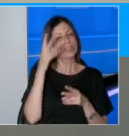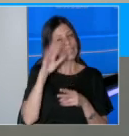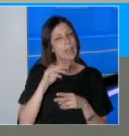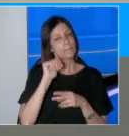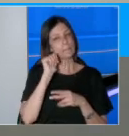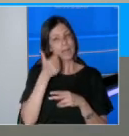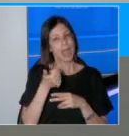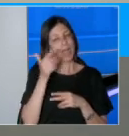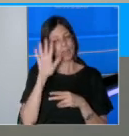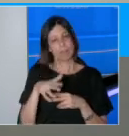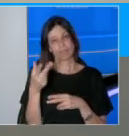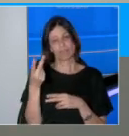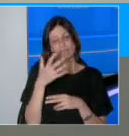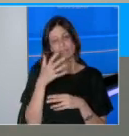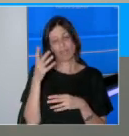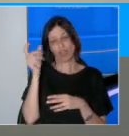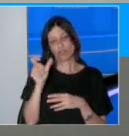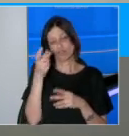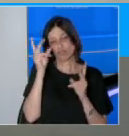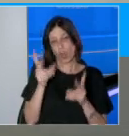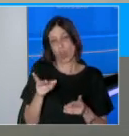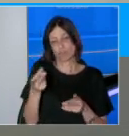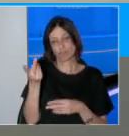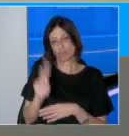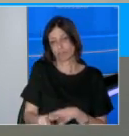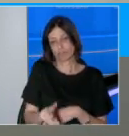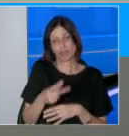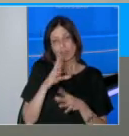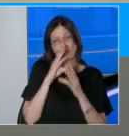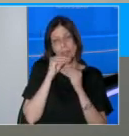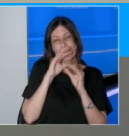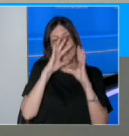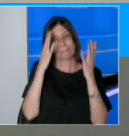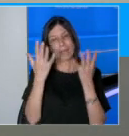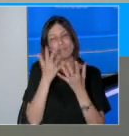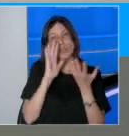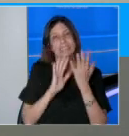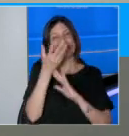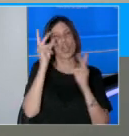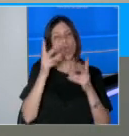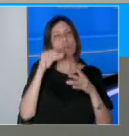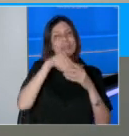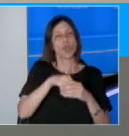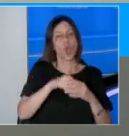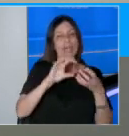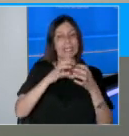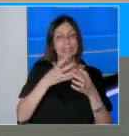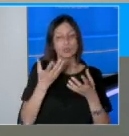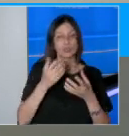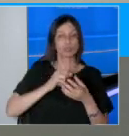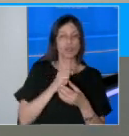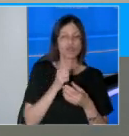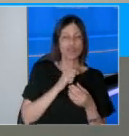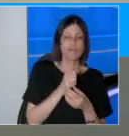גם בעבידות בנפש, יכול ליפול מחר כזה, לא מדבר על בלוני נפץ, אבל גם שריפה יכולה לפרוץ בתוך קיבוץ, זה מושב פה,